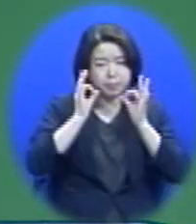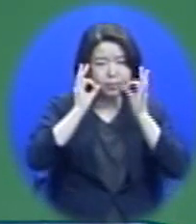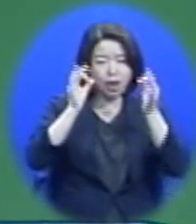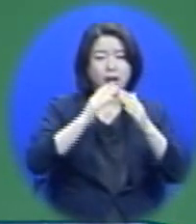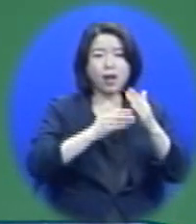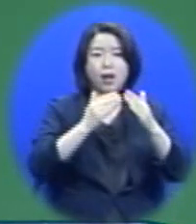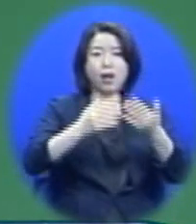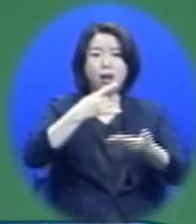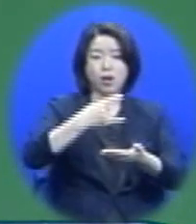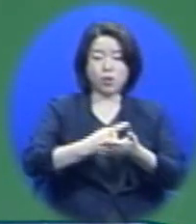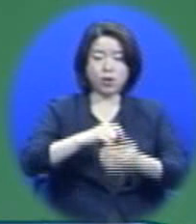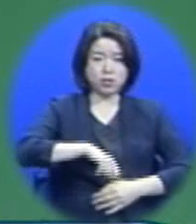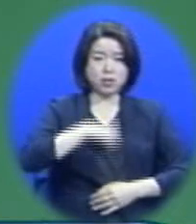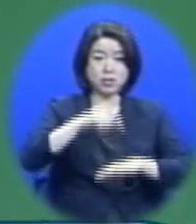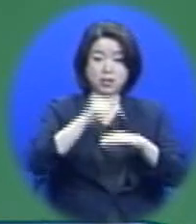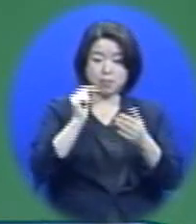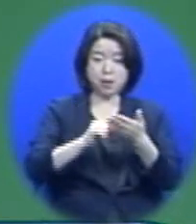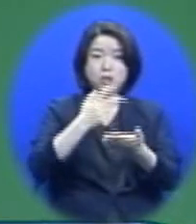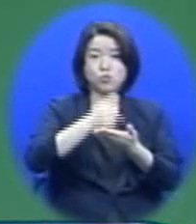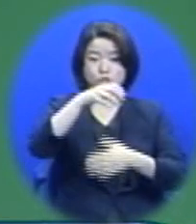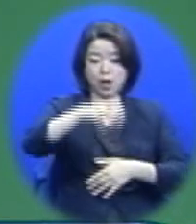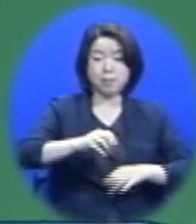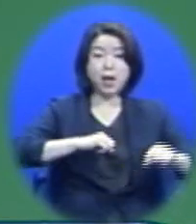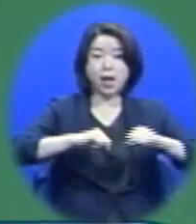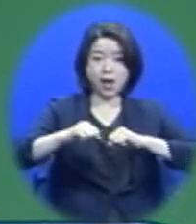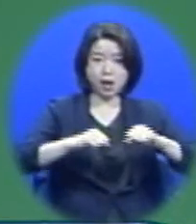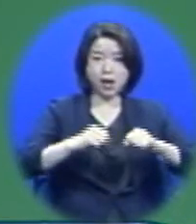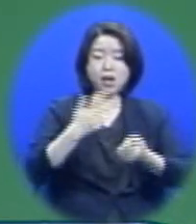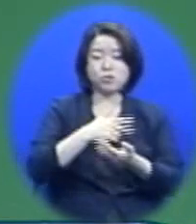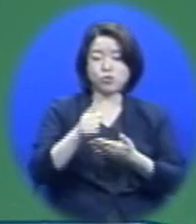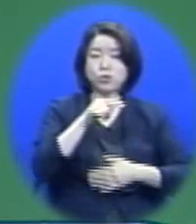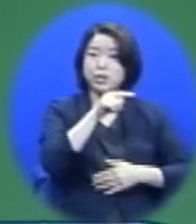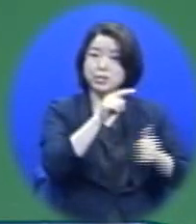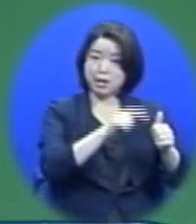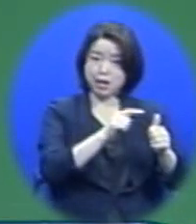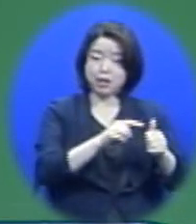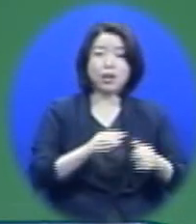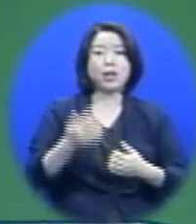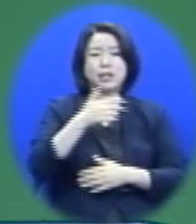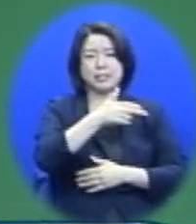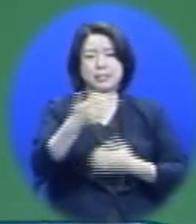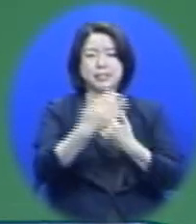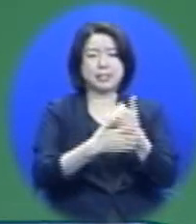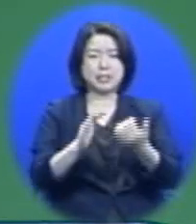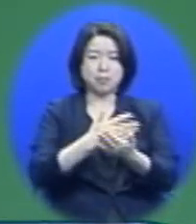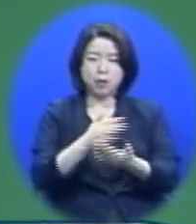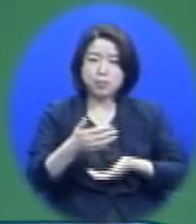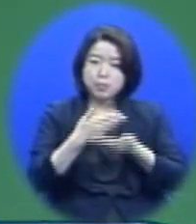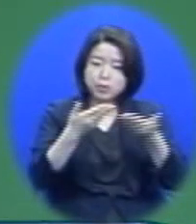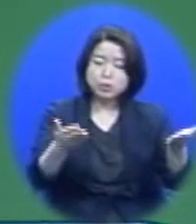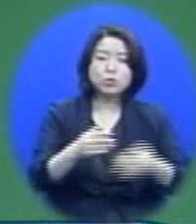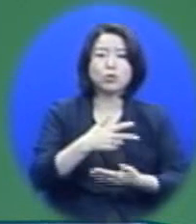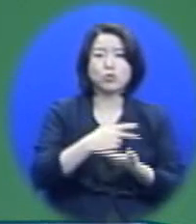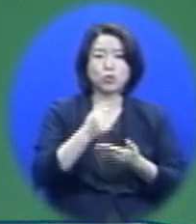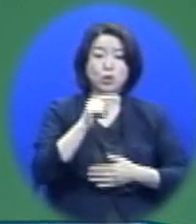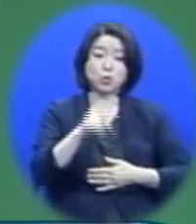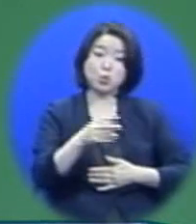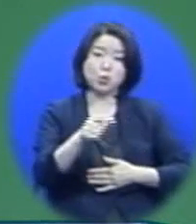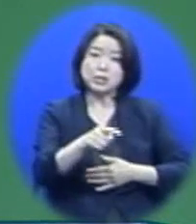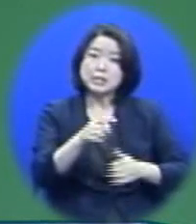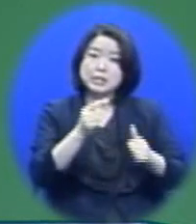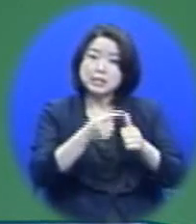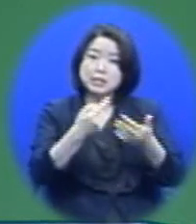마음으로 주와 함께 주 앞에서 행함으로 주께서 그에게 큰 은혜를 베푸셨고 주께서 또 그를 위하여